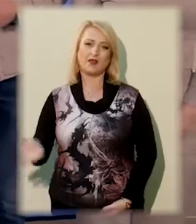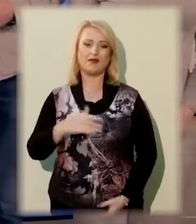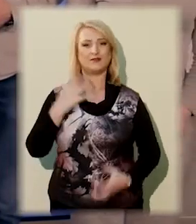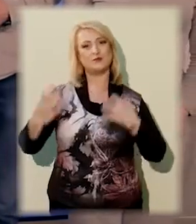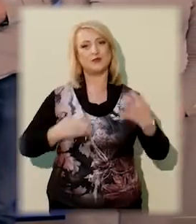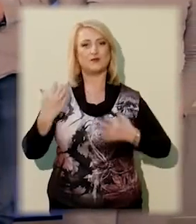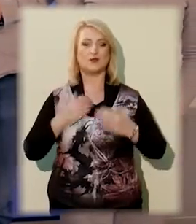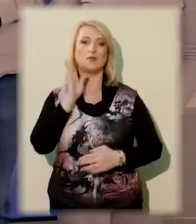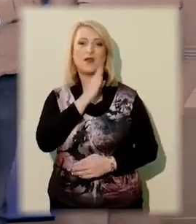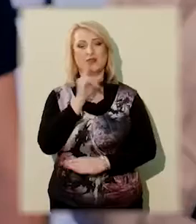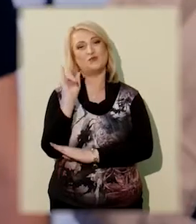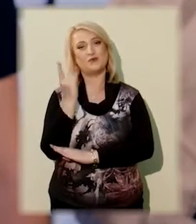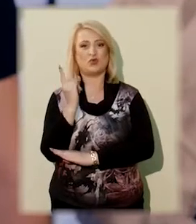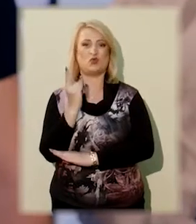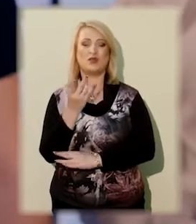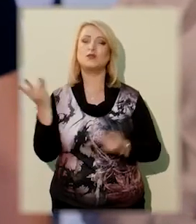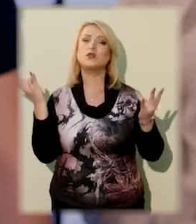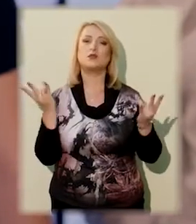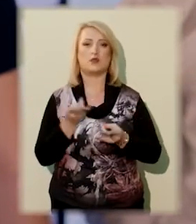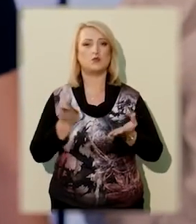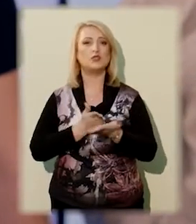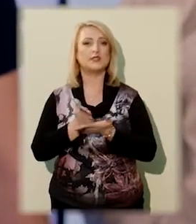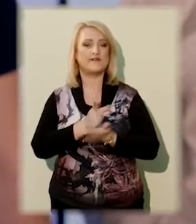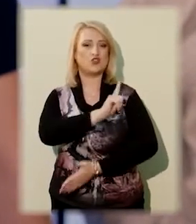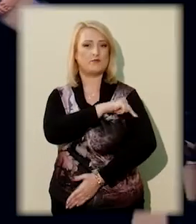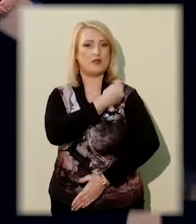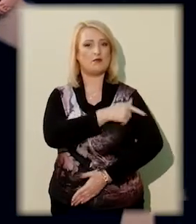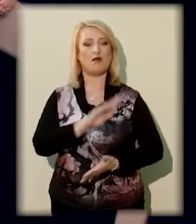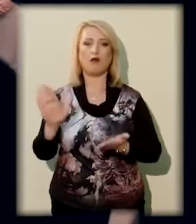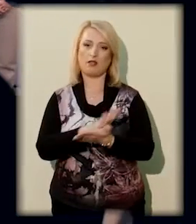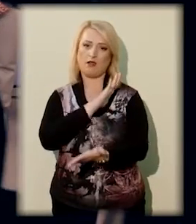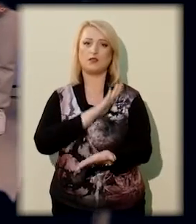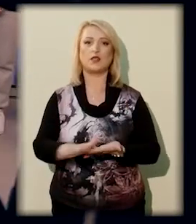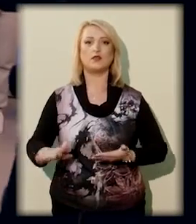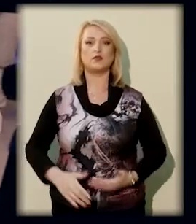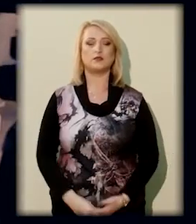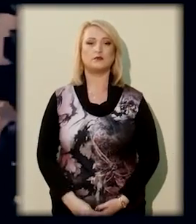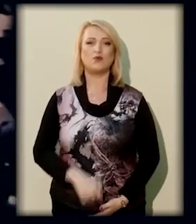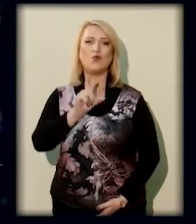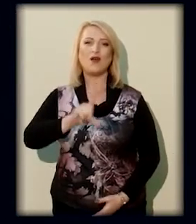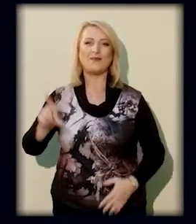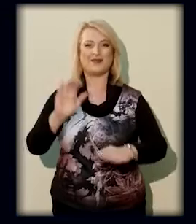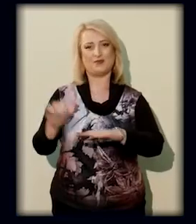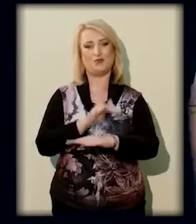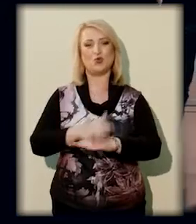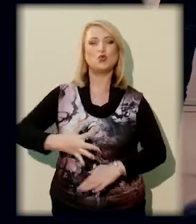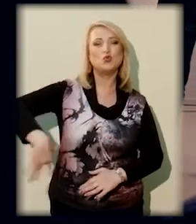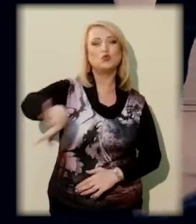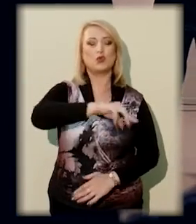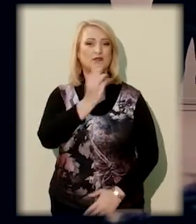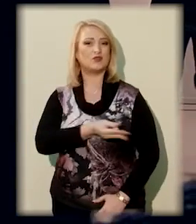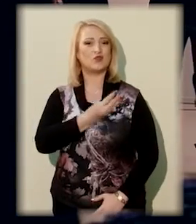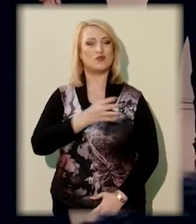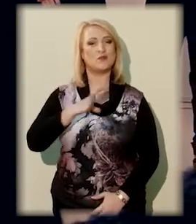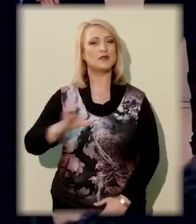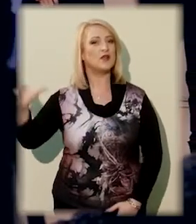Haideți să avem grijă de mămici și bebeluși, care au nevoie de servicii medicale de calitate. Oameni buni, cu toții ne